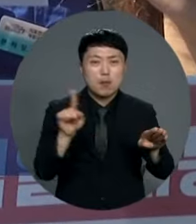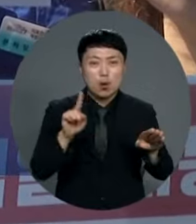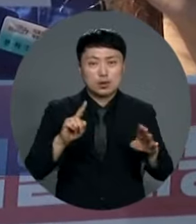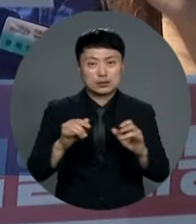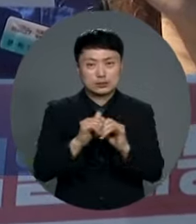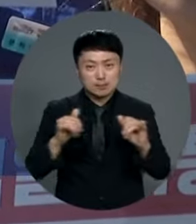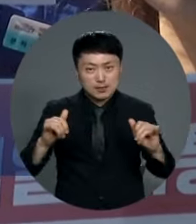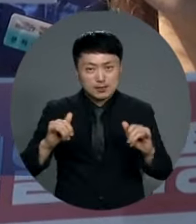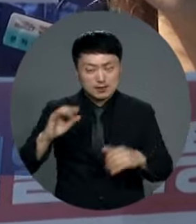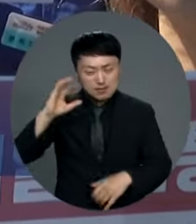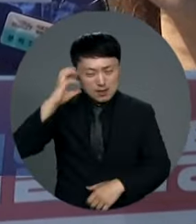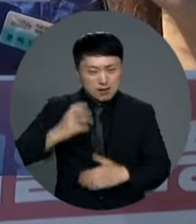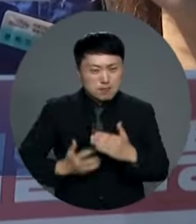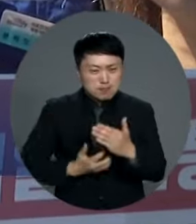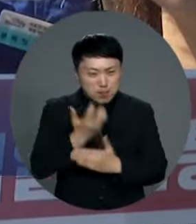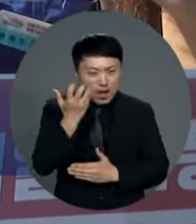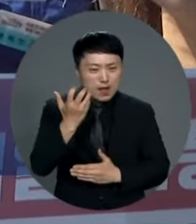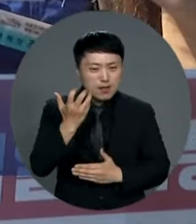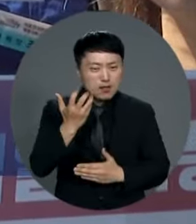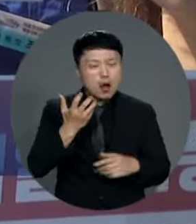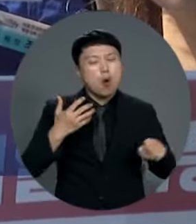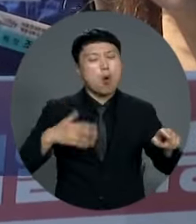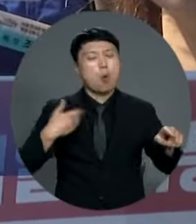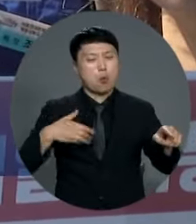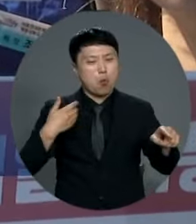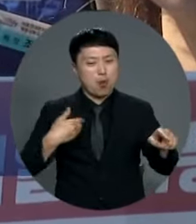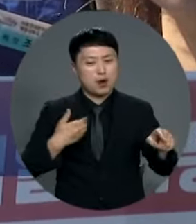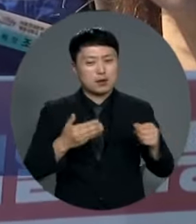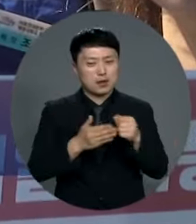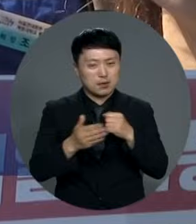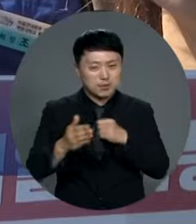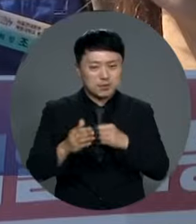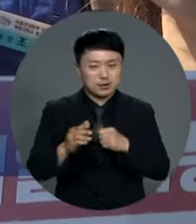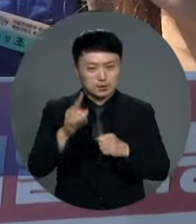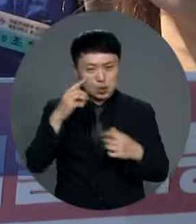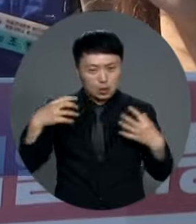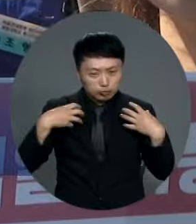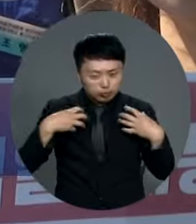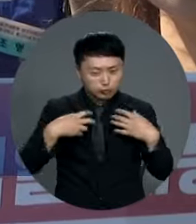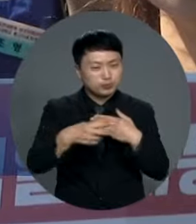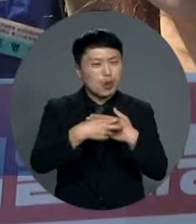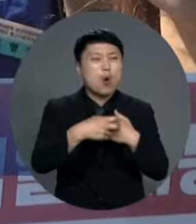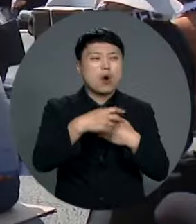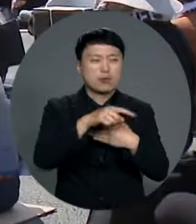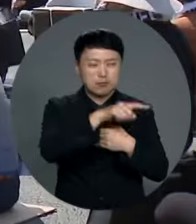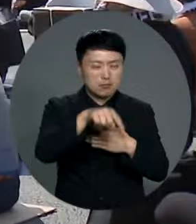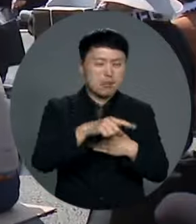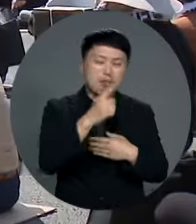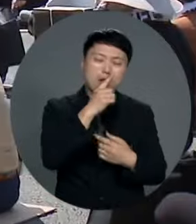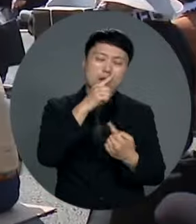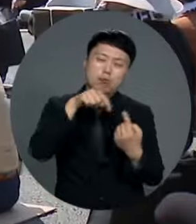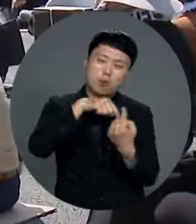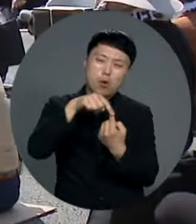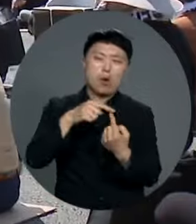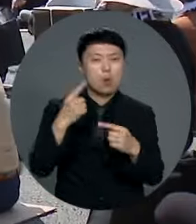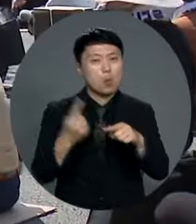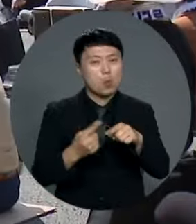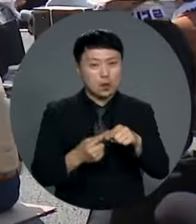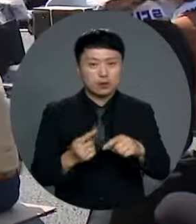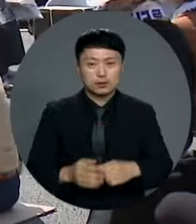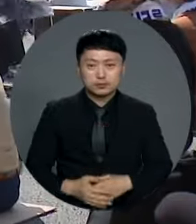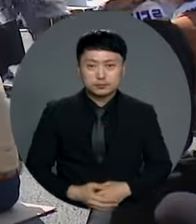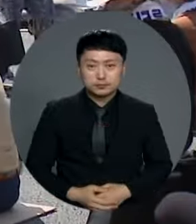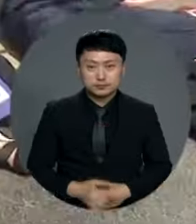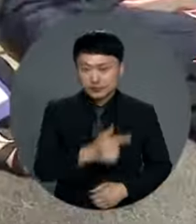못한 사회성이 떨어지는 정권과 의료계의 궤변일 뿐입니다. 특히 국가